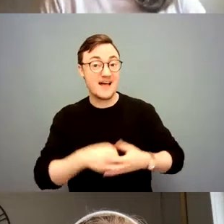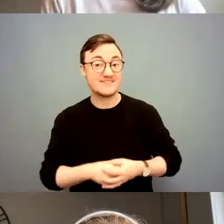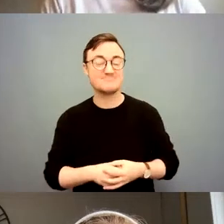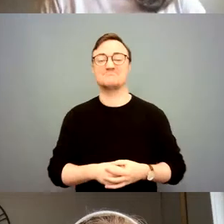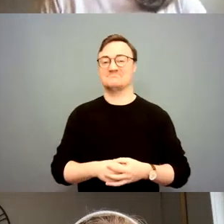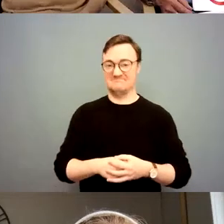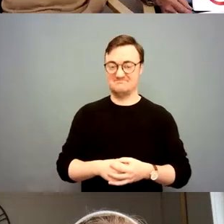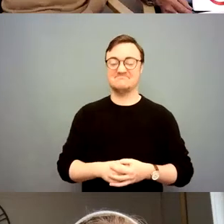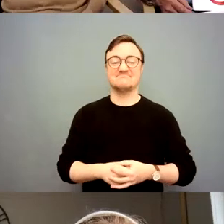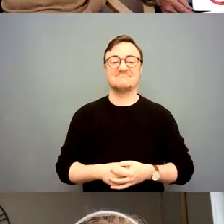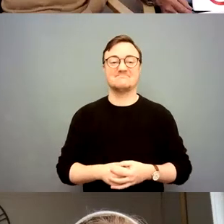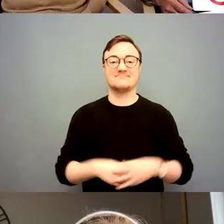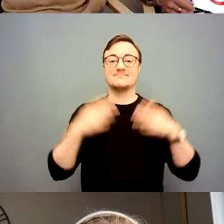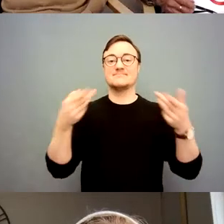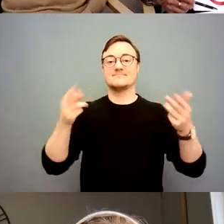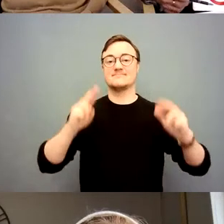Välkommen.